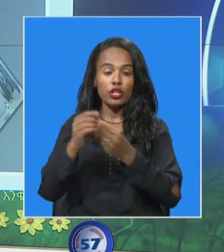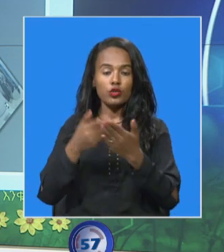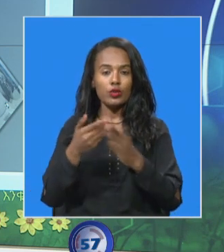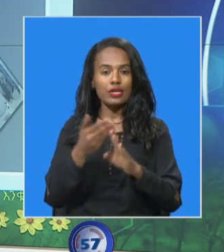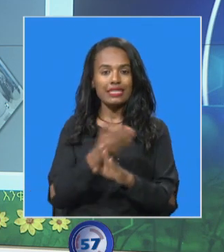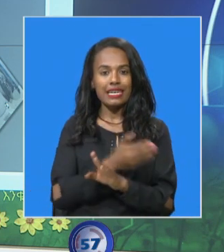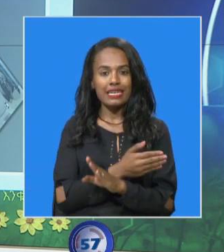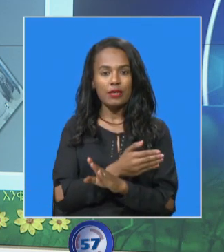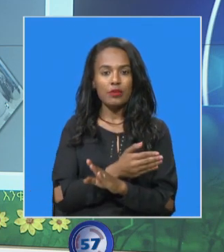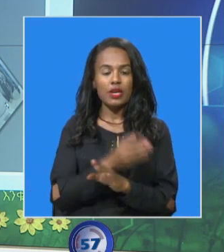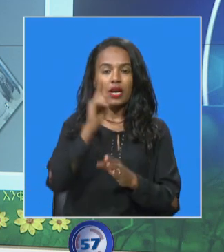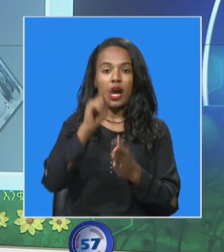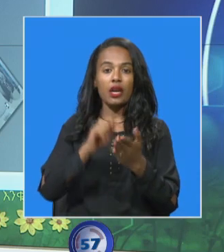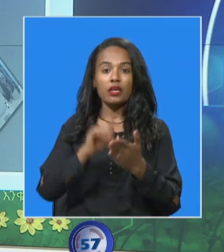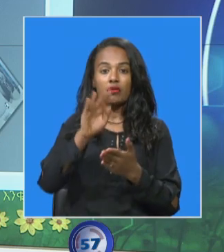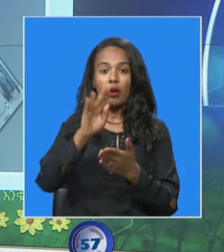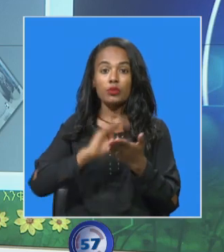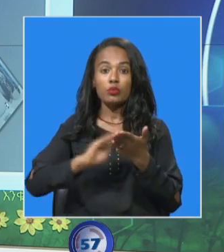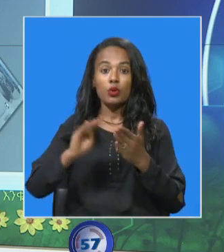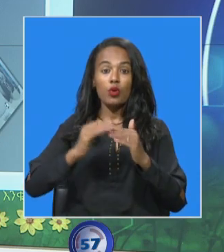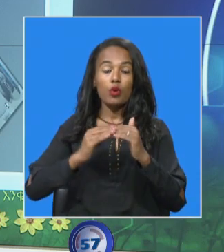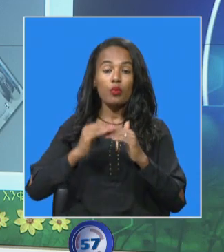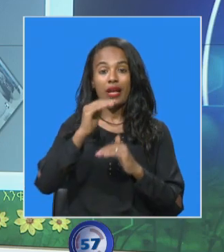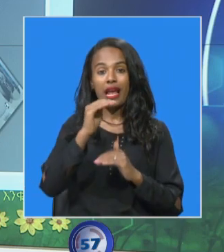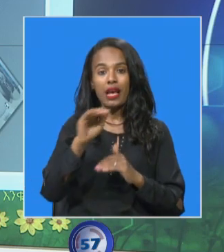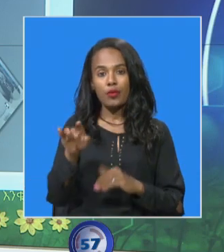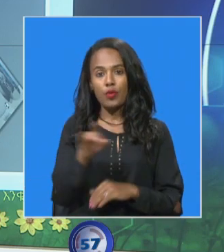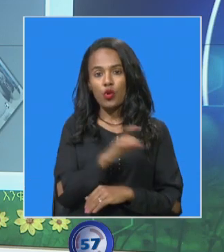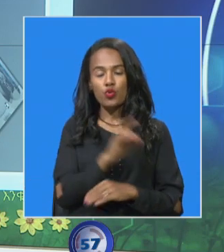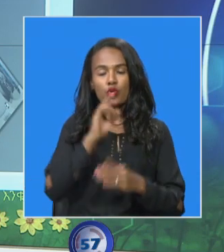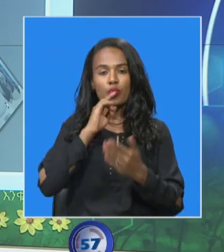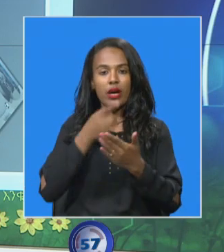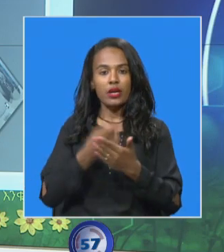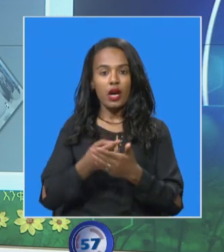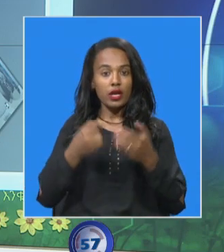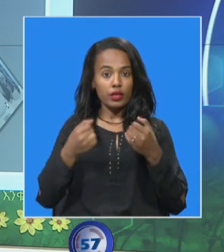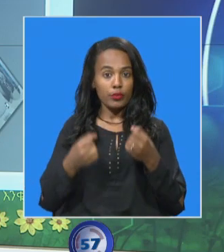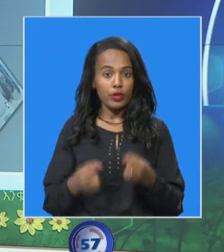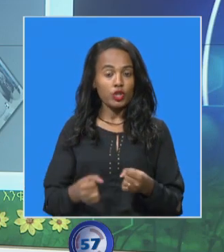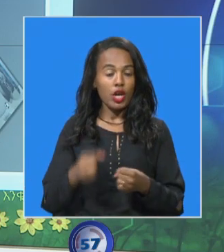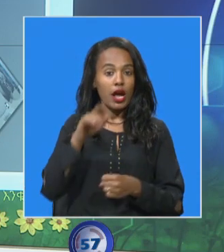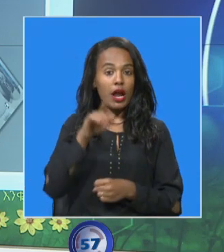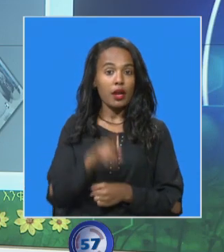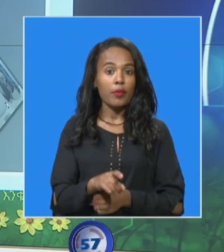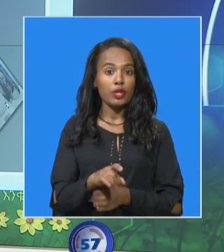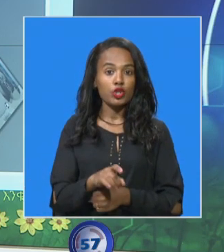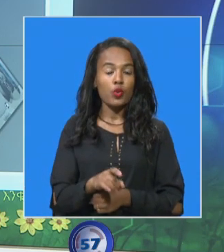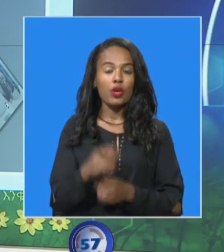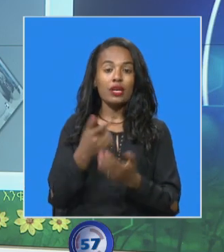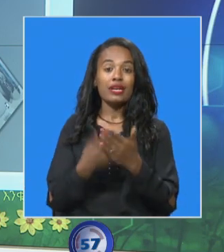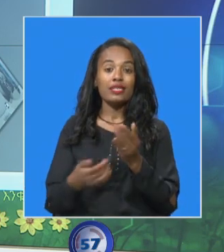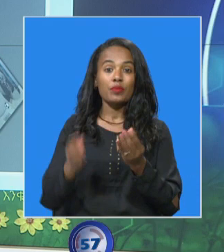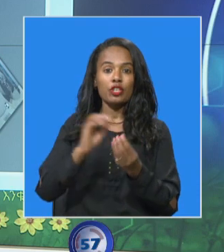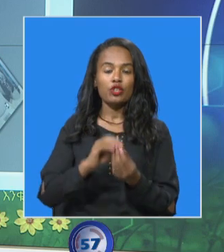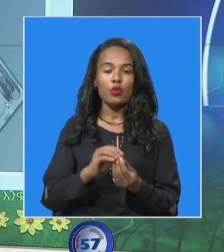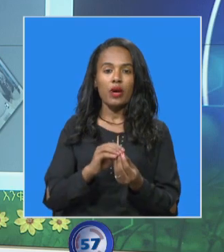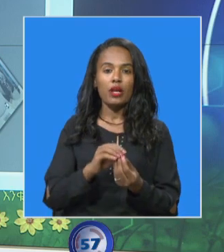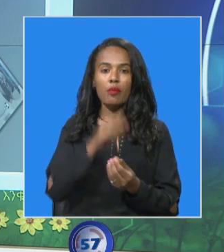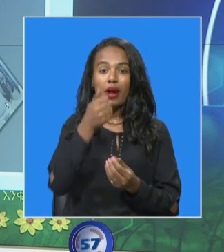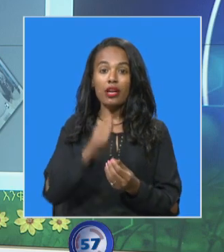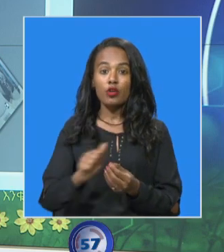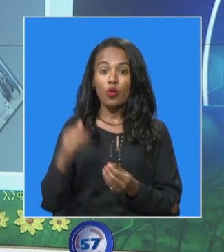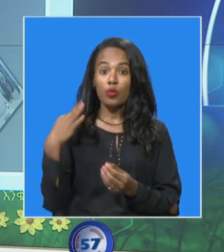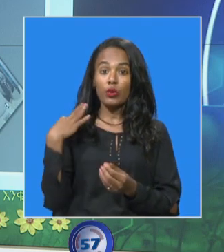ቀደም ከ1.5 ሚሊዮን በላይ መሆኑን ማረጋገጥ መቻል አለባቸው ማለት ነው። ከዚህ በተጨማሪ እንግዲህ